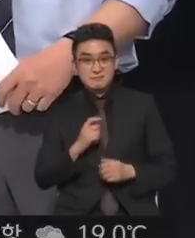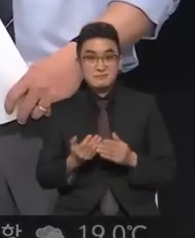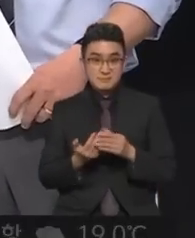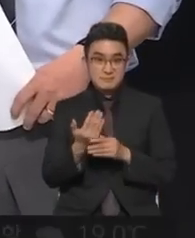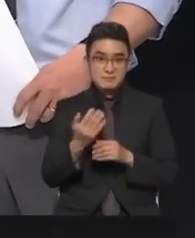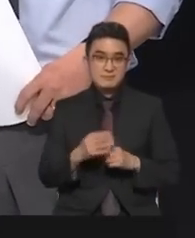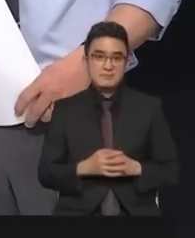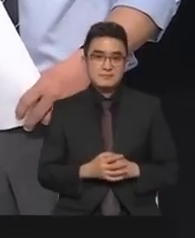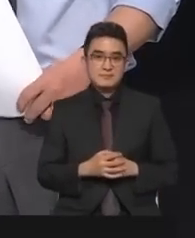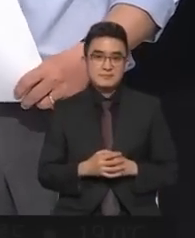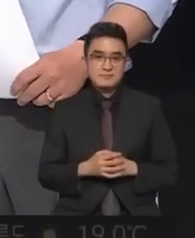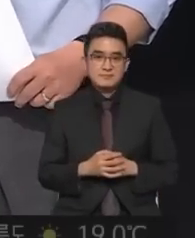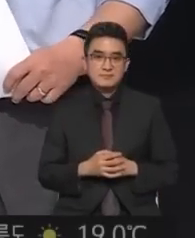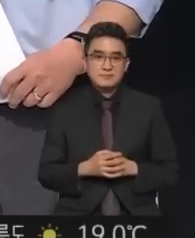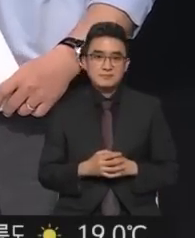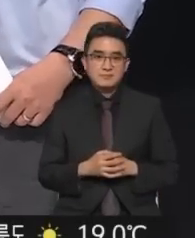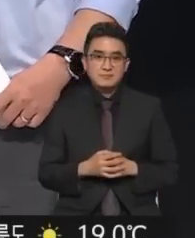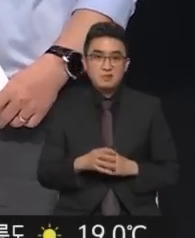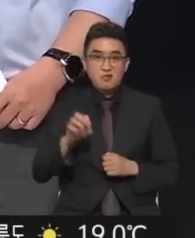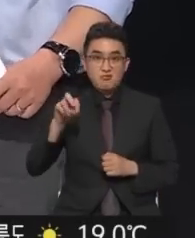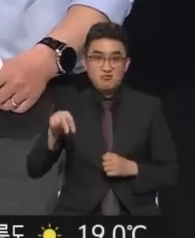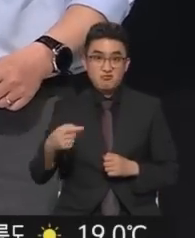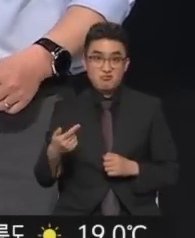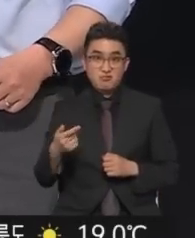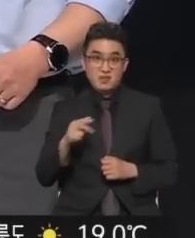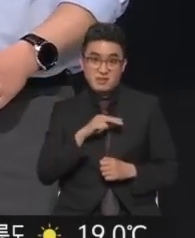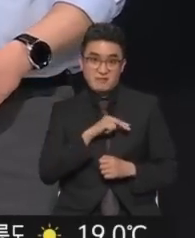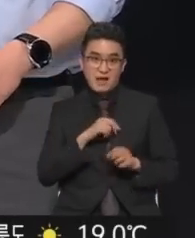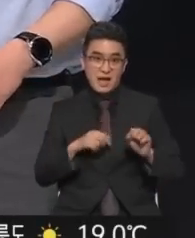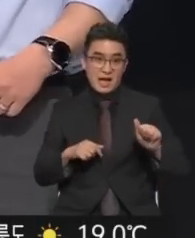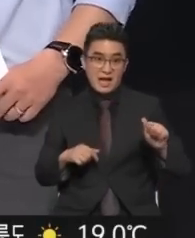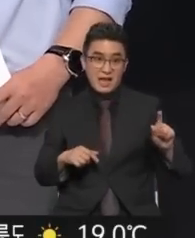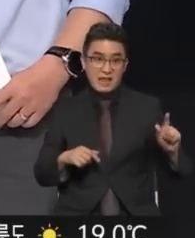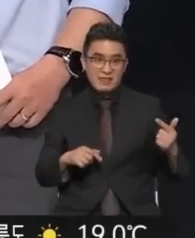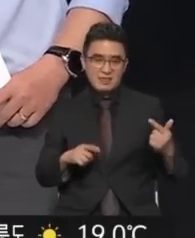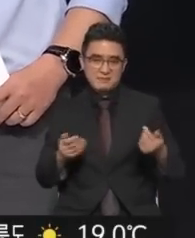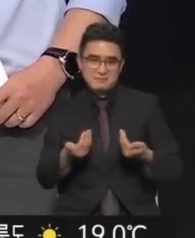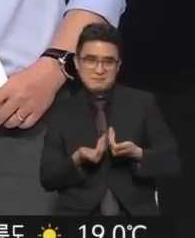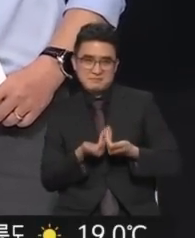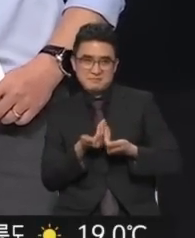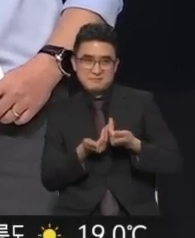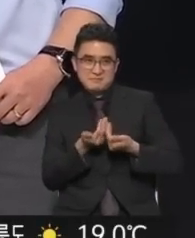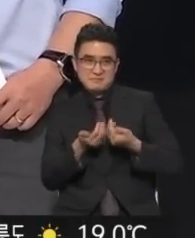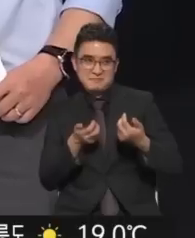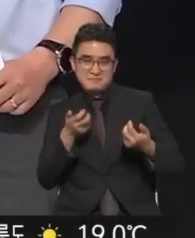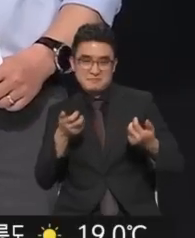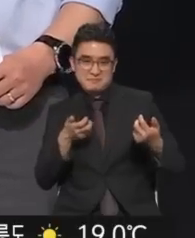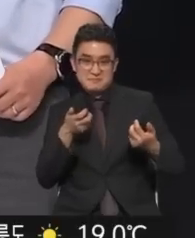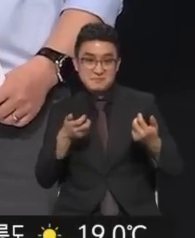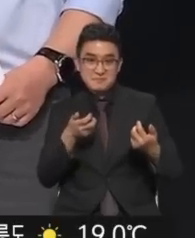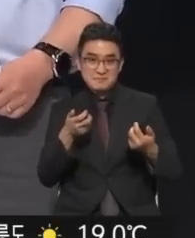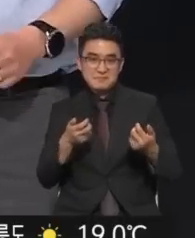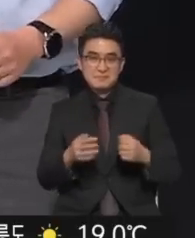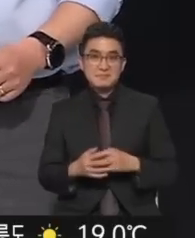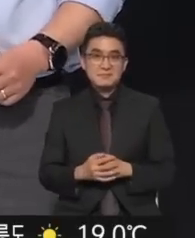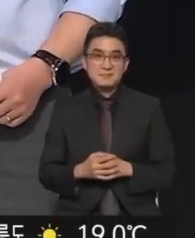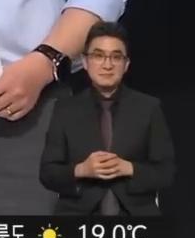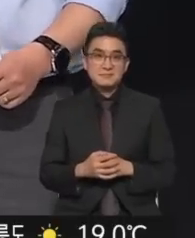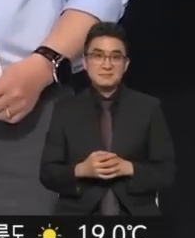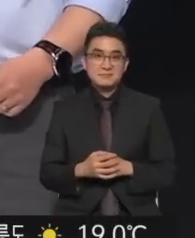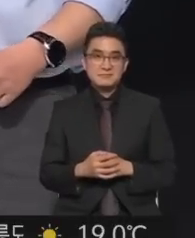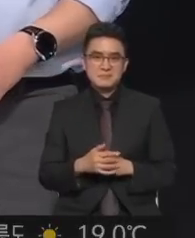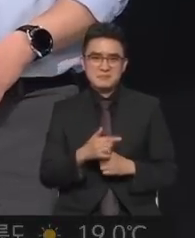신핵관 타이틀을 선점했던 윤상현 의원 한 장관 견제에 들어갔습니다. 이른바 한동훈 차출론